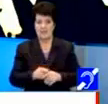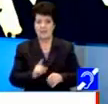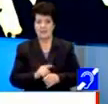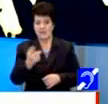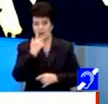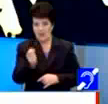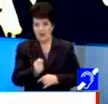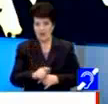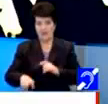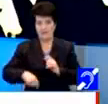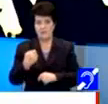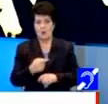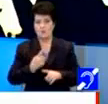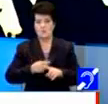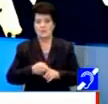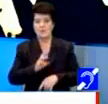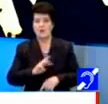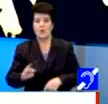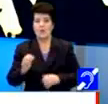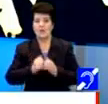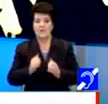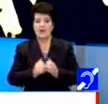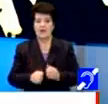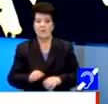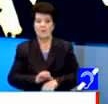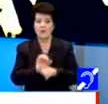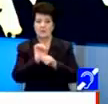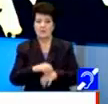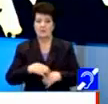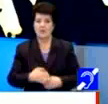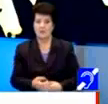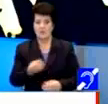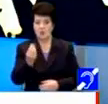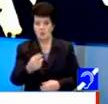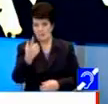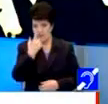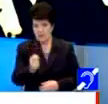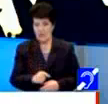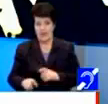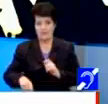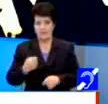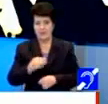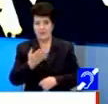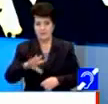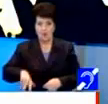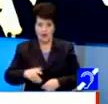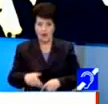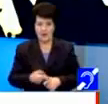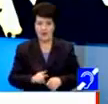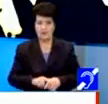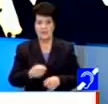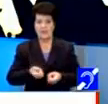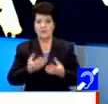financiară declară că a despăgubit cu 500.000 de lei fiecare protestatar și regretă că sumele declarate de păgubiți drept furate cresc de la o